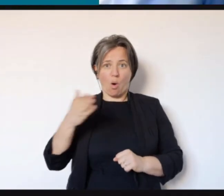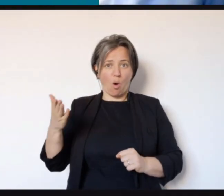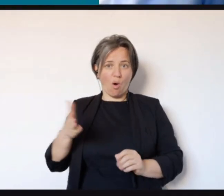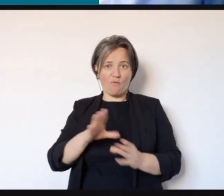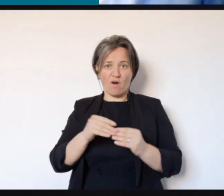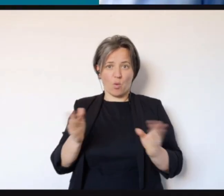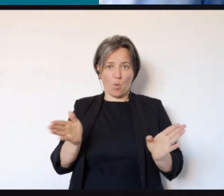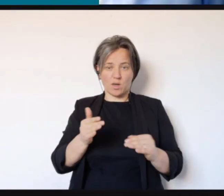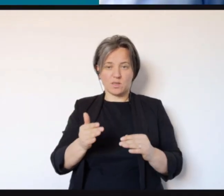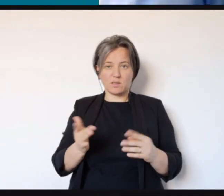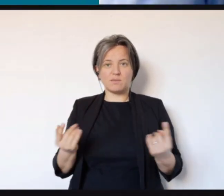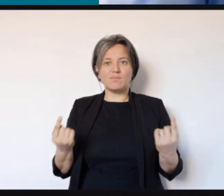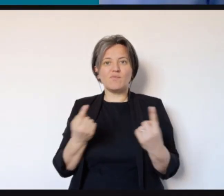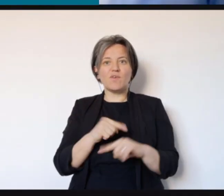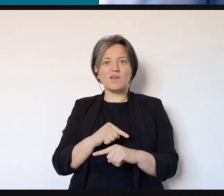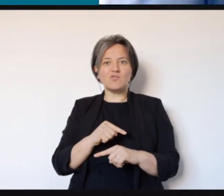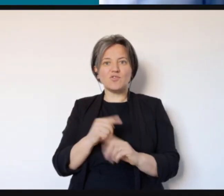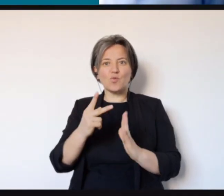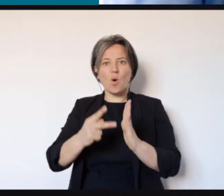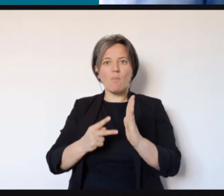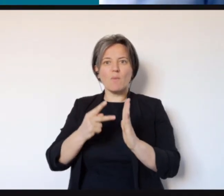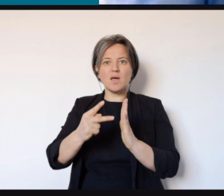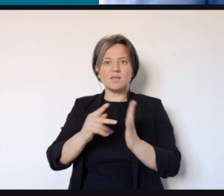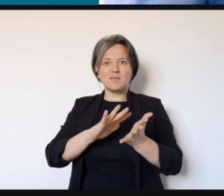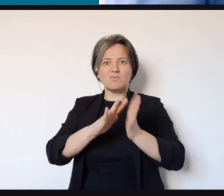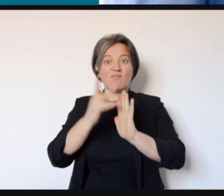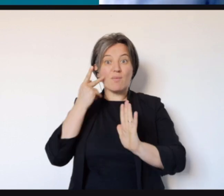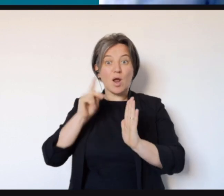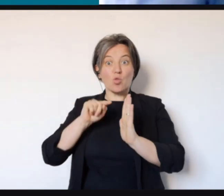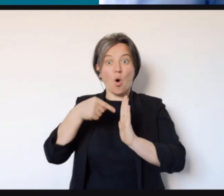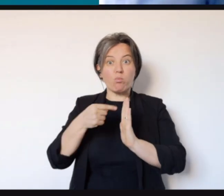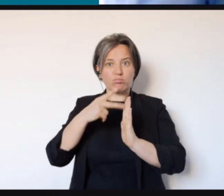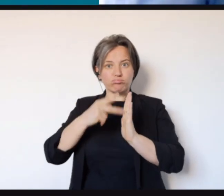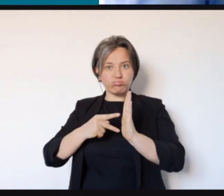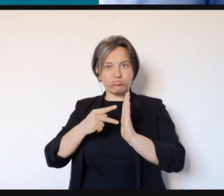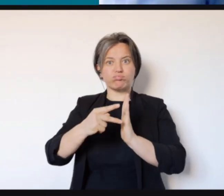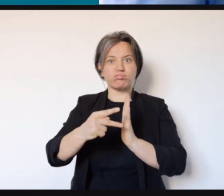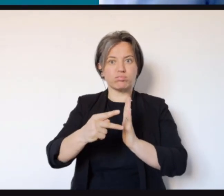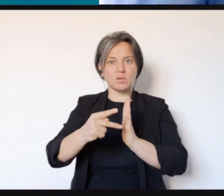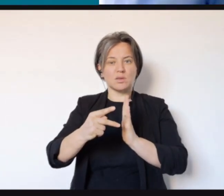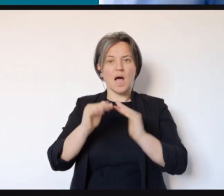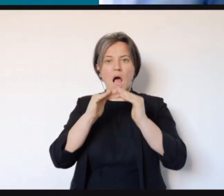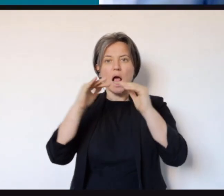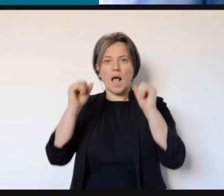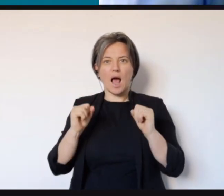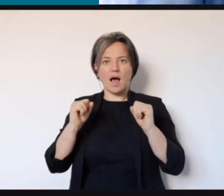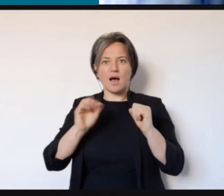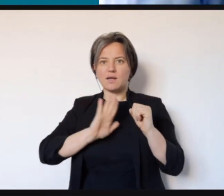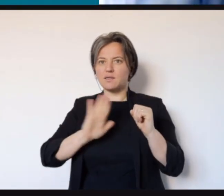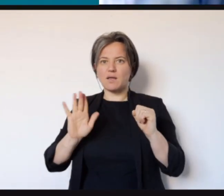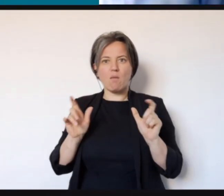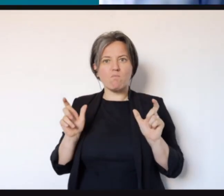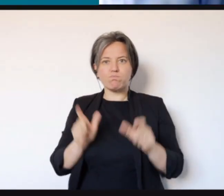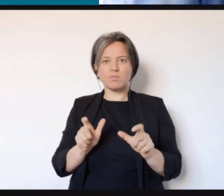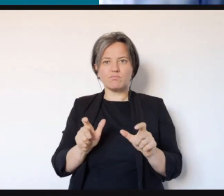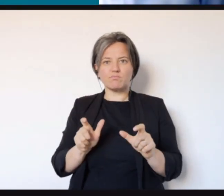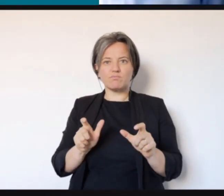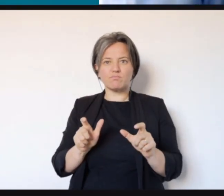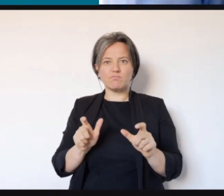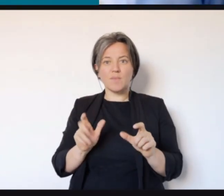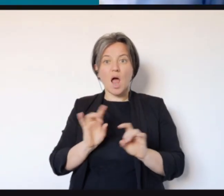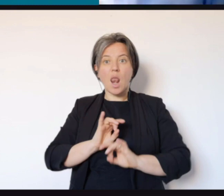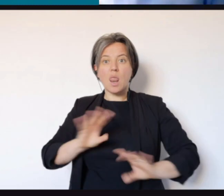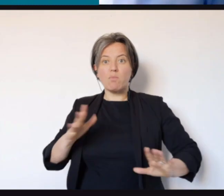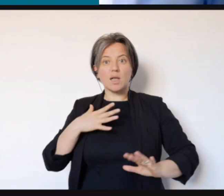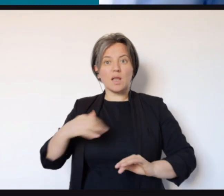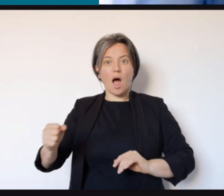sostanzialmente. E invece per 2 mesi siamo stati chiusi in casa